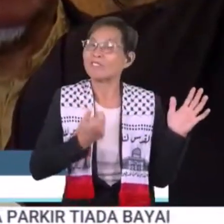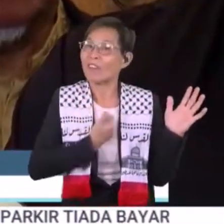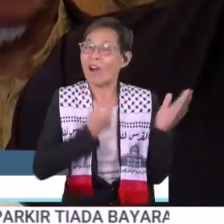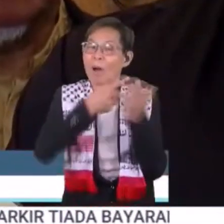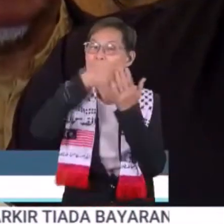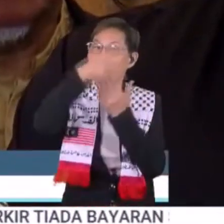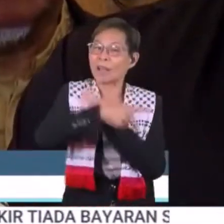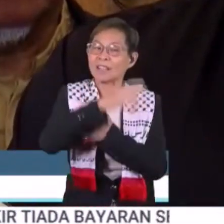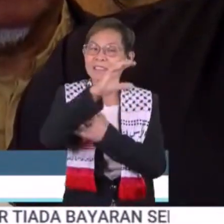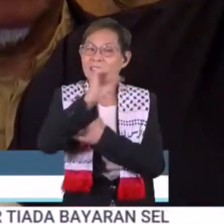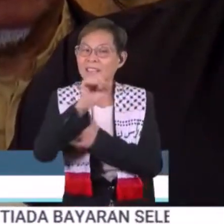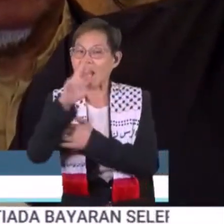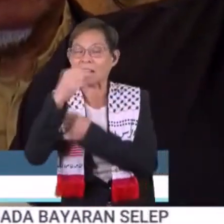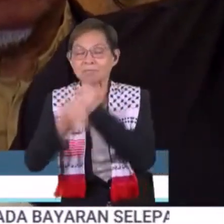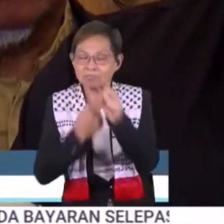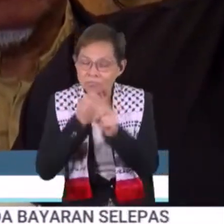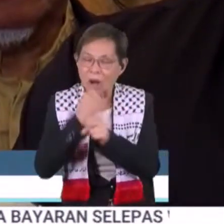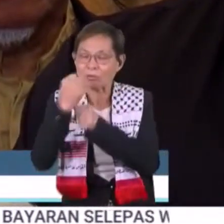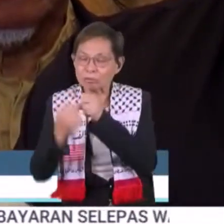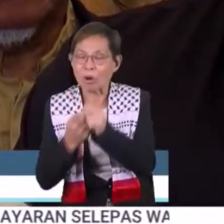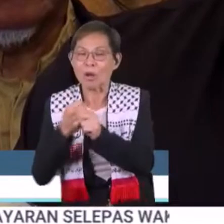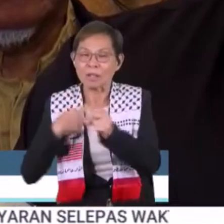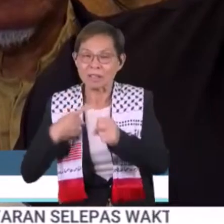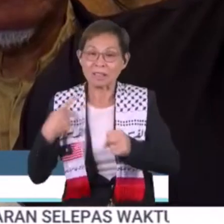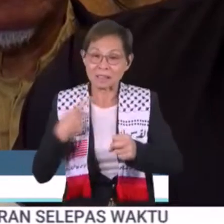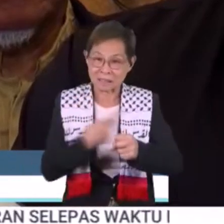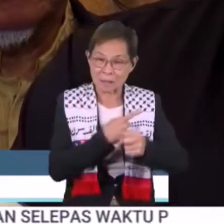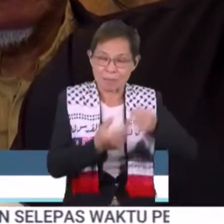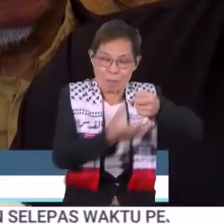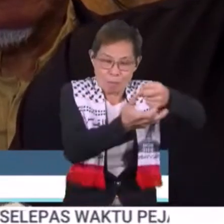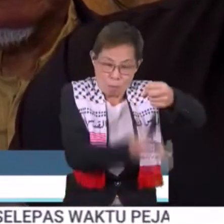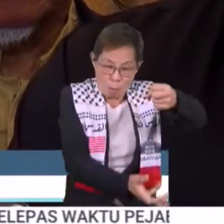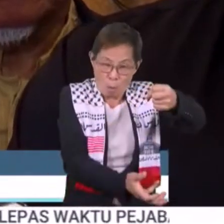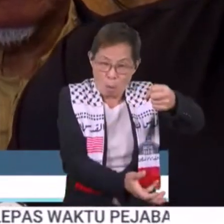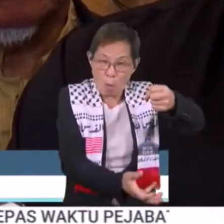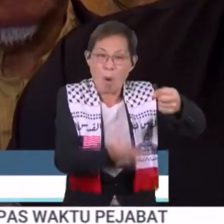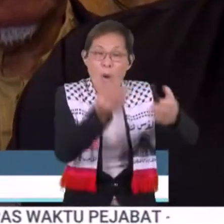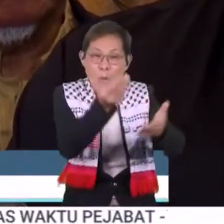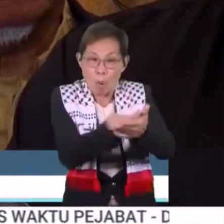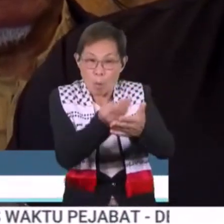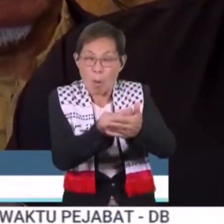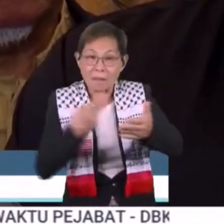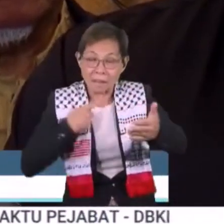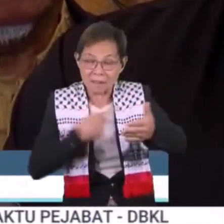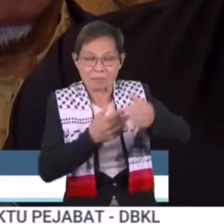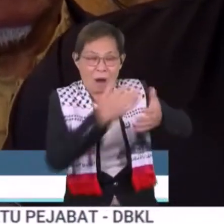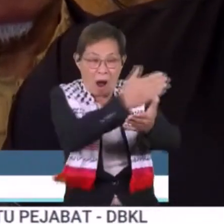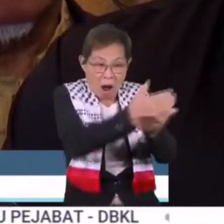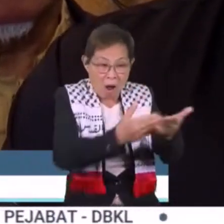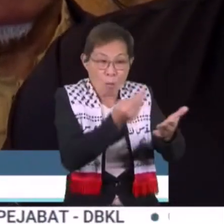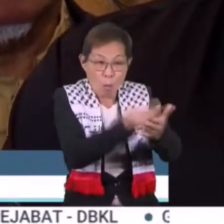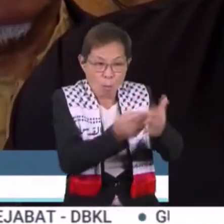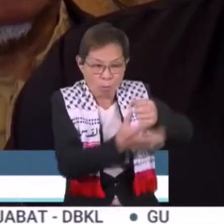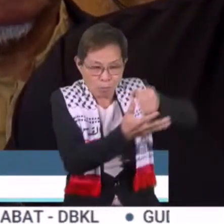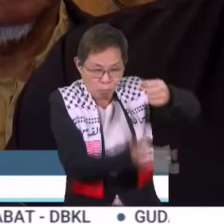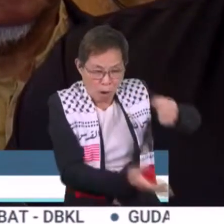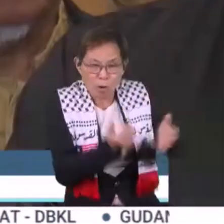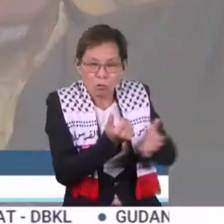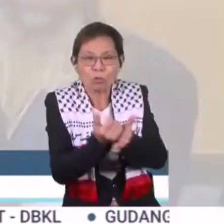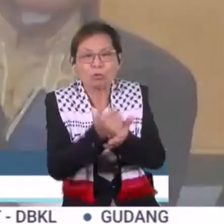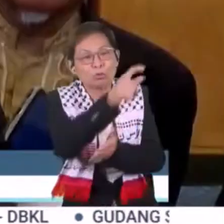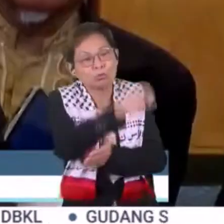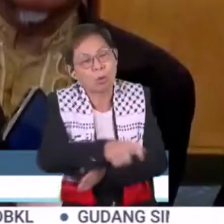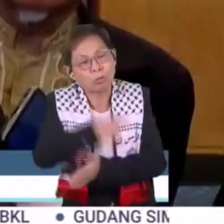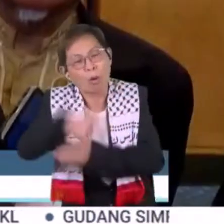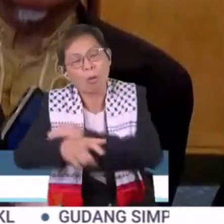program CSR, setiap tahun memang kita telah memperuntukkan sebahagian daripada kewangan kita untuk mesti menyantuni juga mereka yang tidak